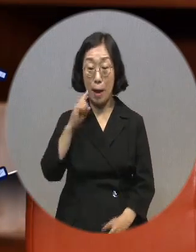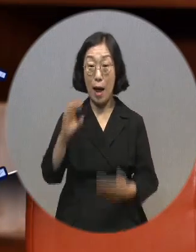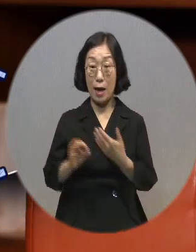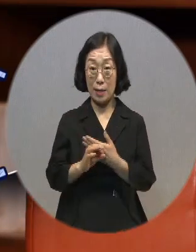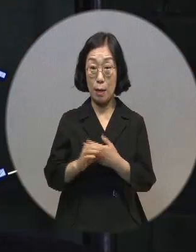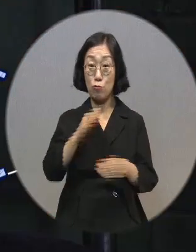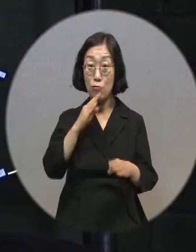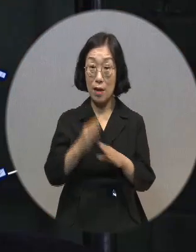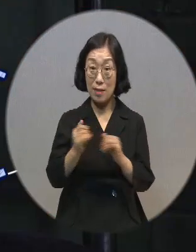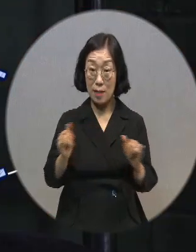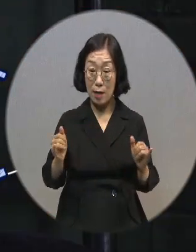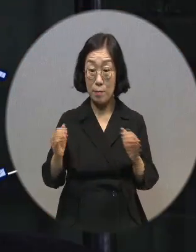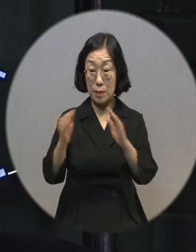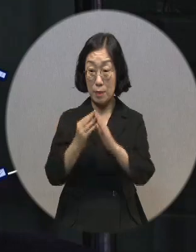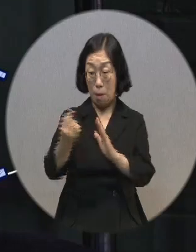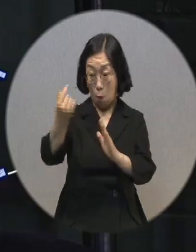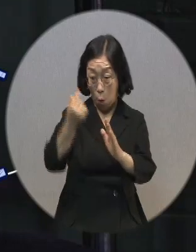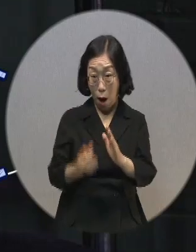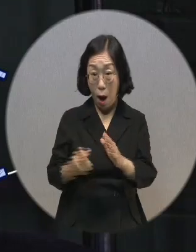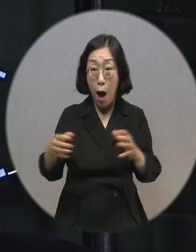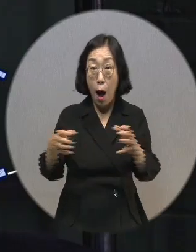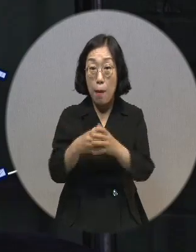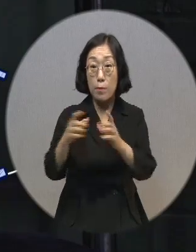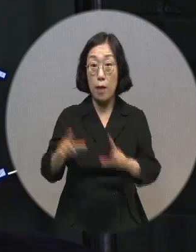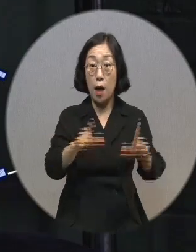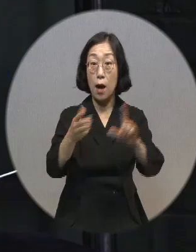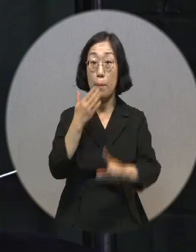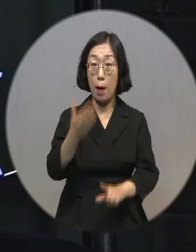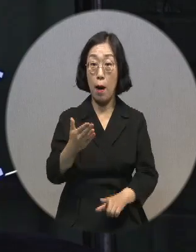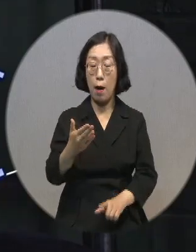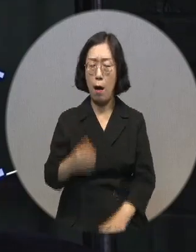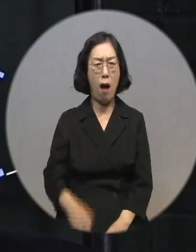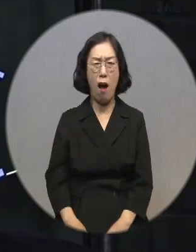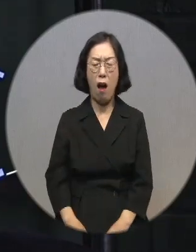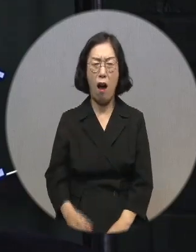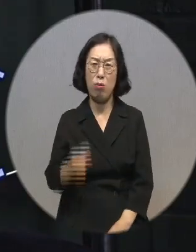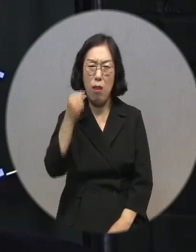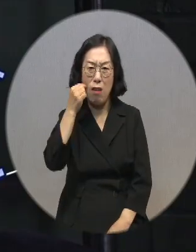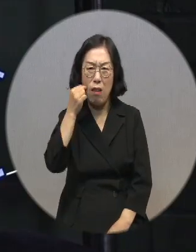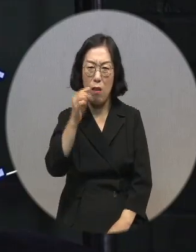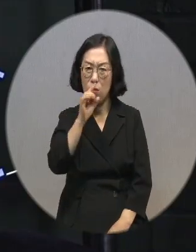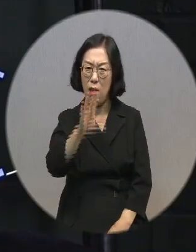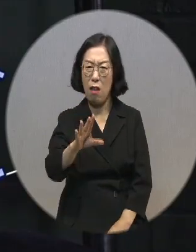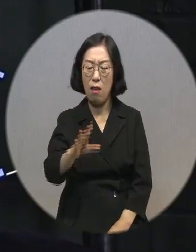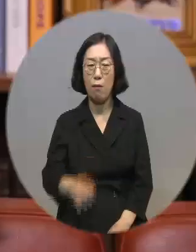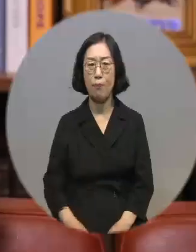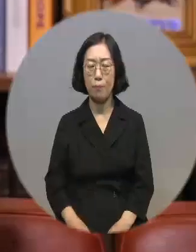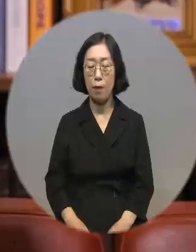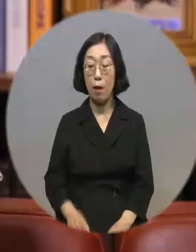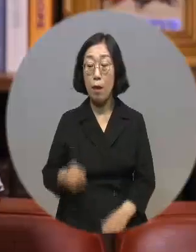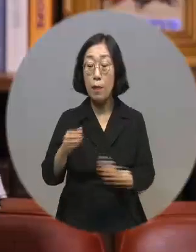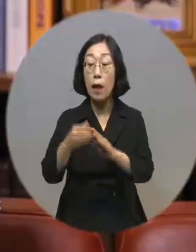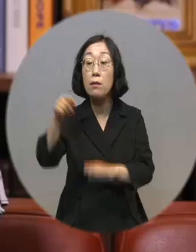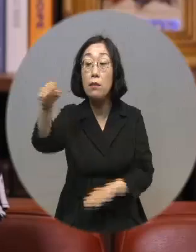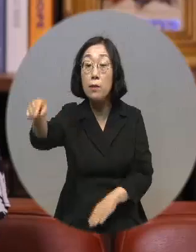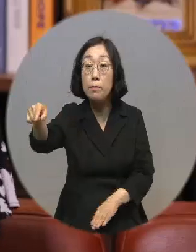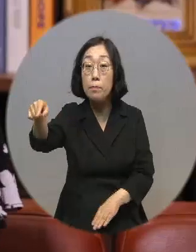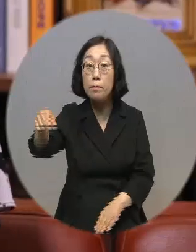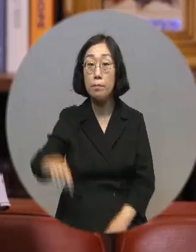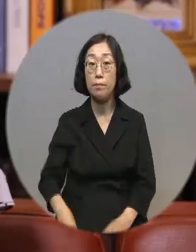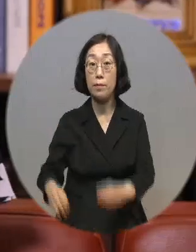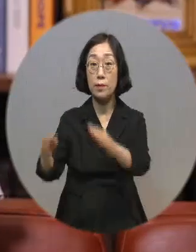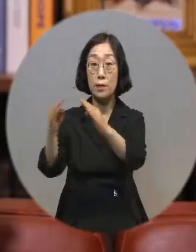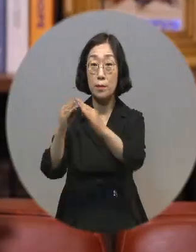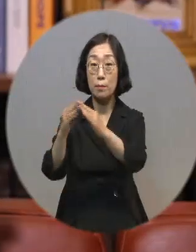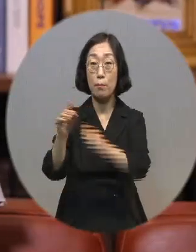같이 살 수 있어? 안 되겠는데요. 그럼 그 다음에 뭐라고 보냐면 옆집은 어떻게 생각해? 예를 들면 옆집도 힘들죠.